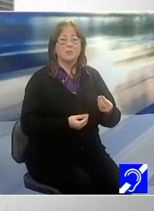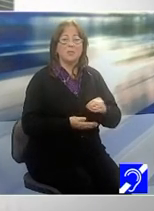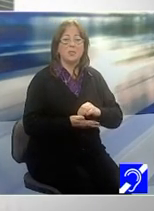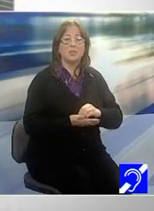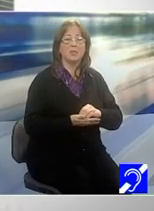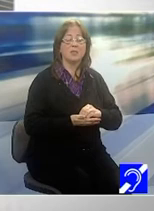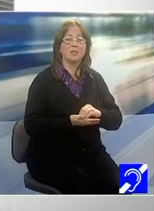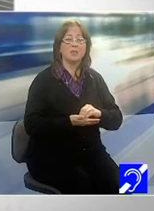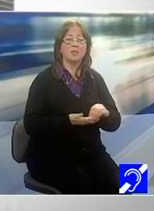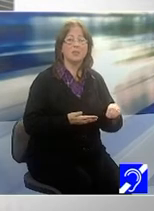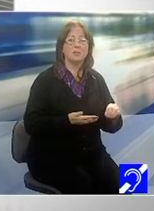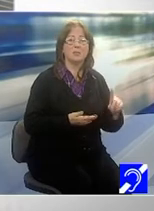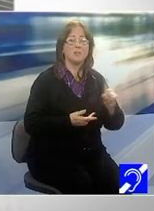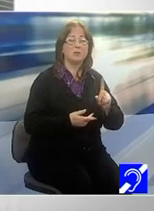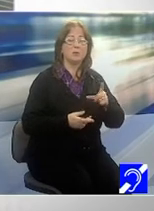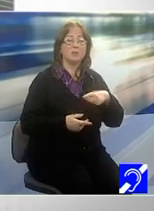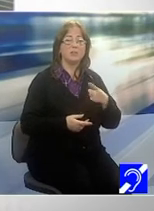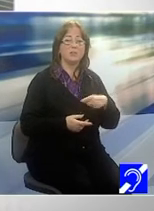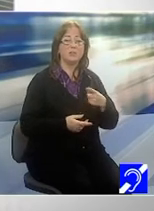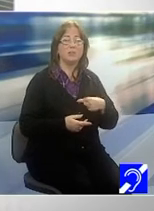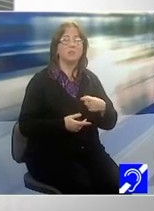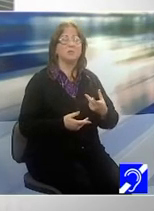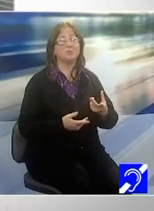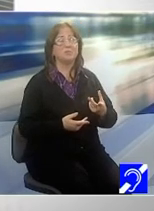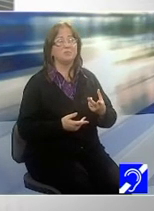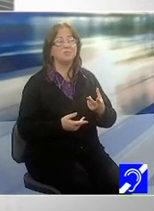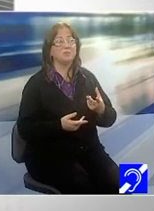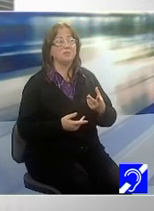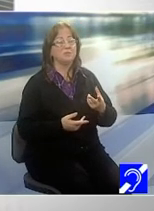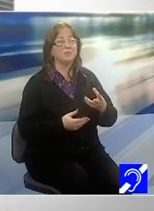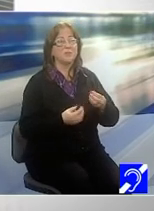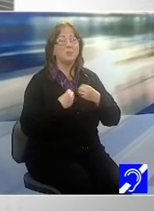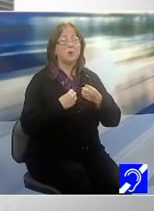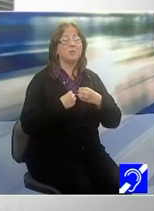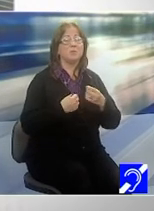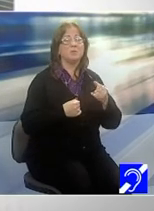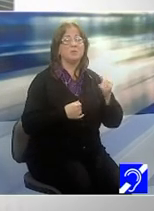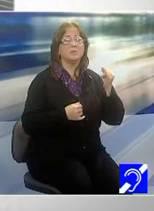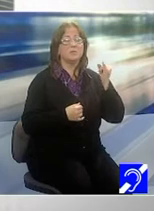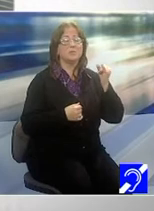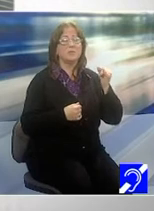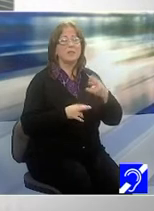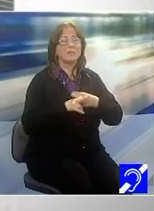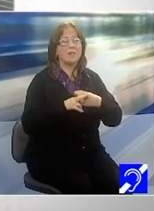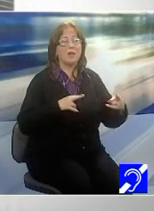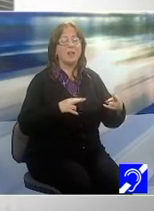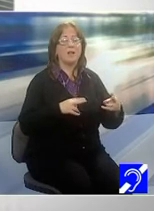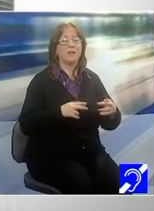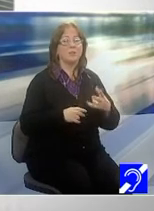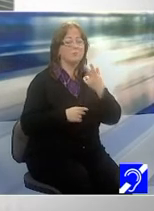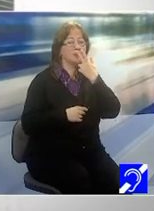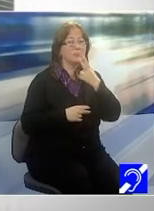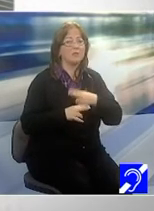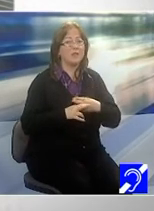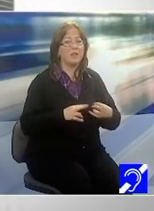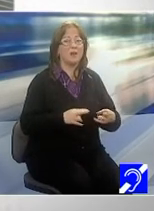chestiuni clare și precise care pot fi cumva evaluate la finalul acestei perioade. Cum vezi tu, Trump? Există